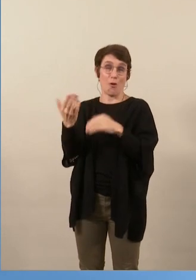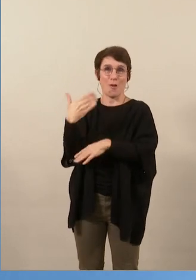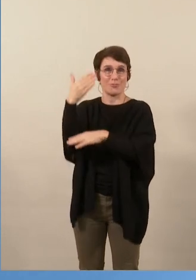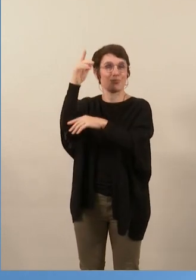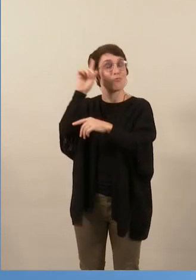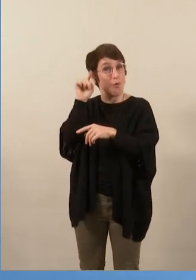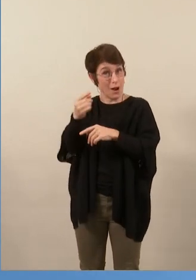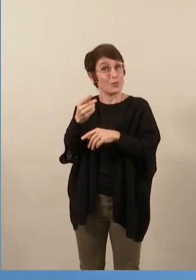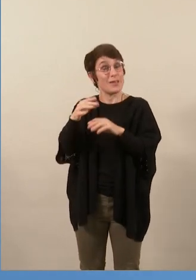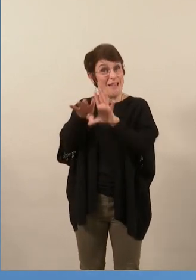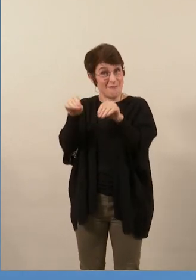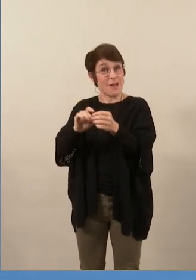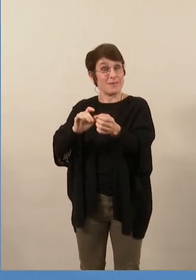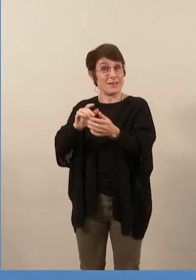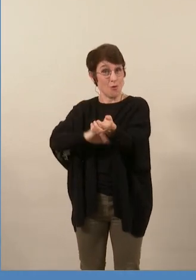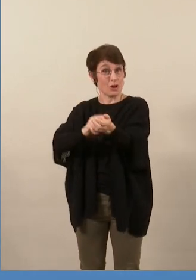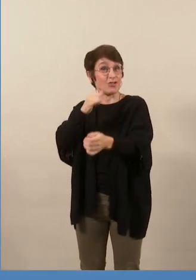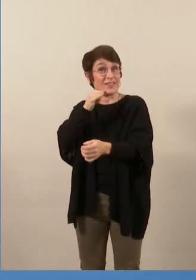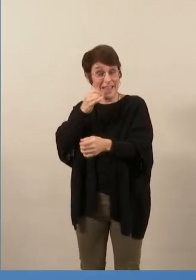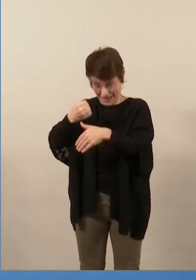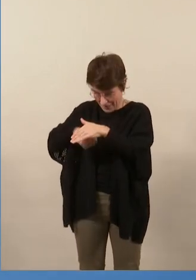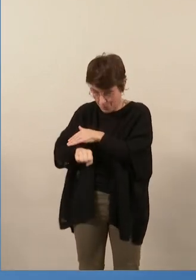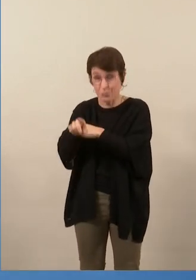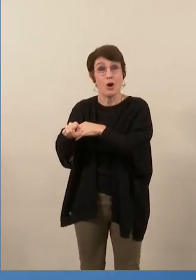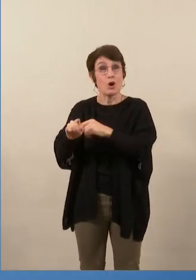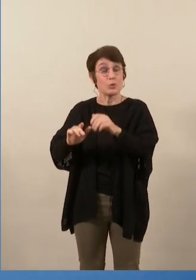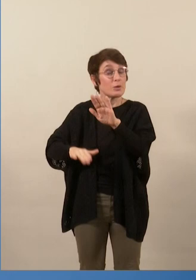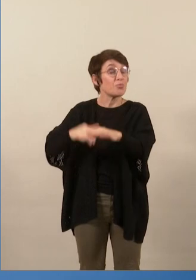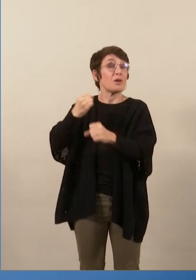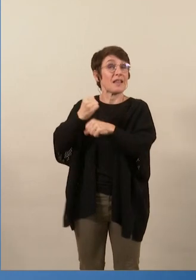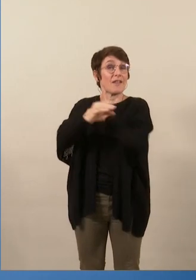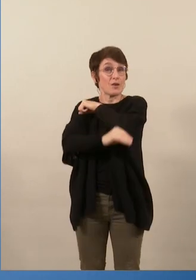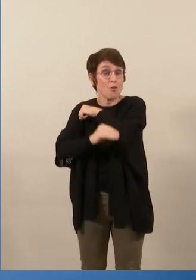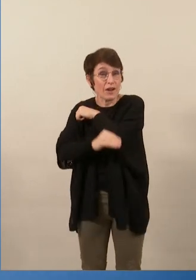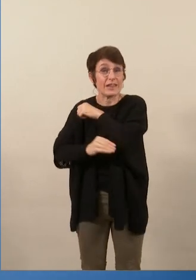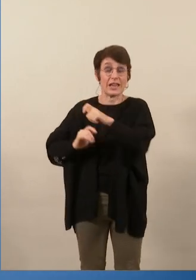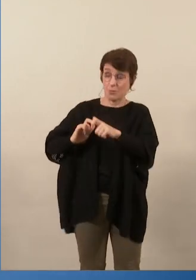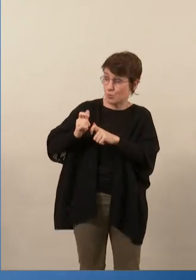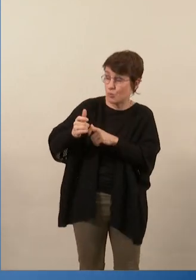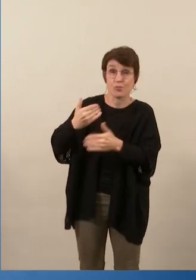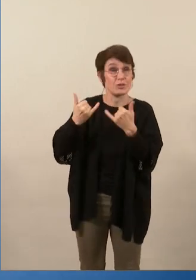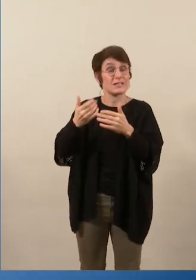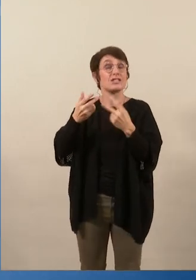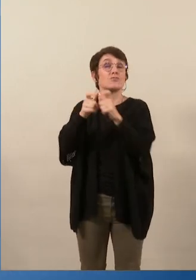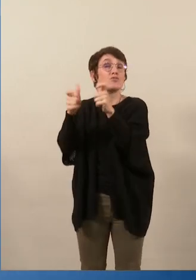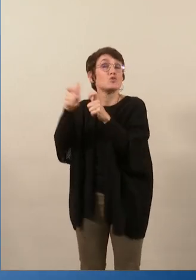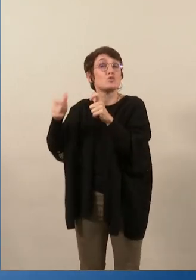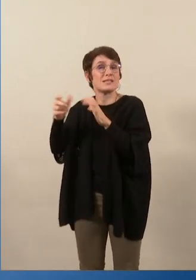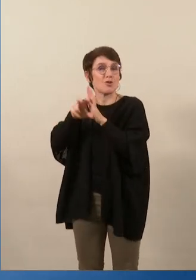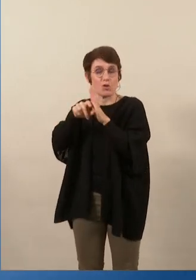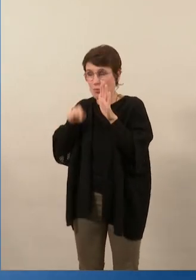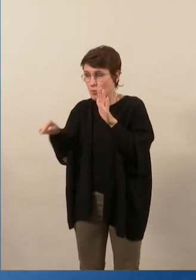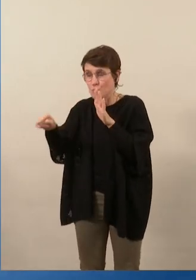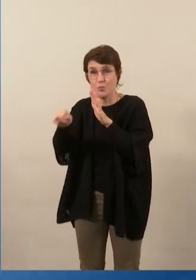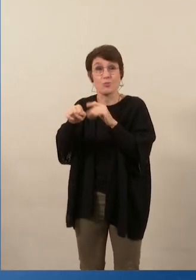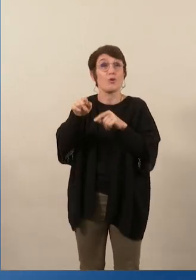ouvrier dès 14 ans chez bouch Vialet puis après chez malingérin euh volontaire contre la vie